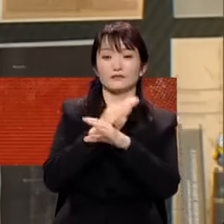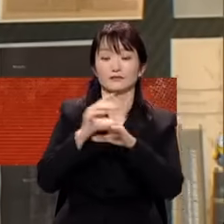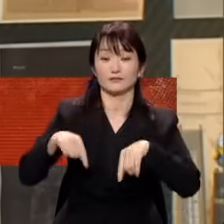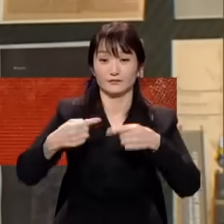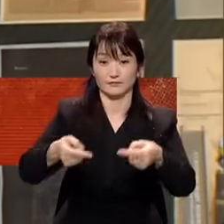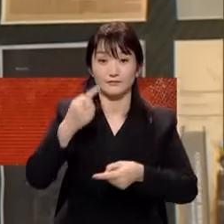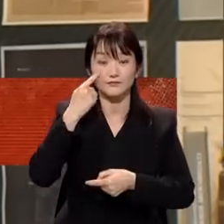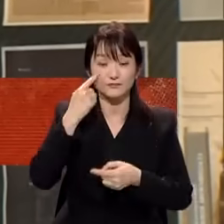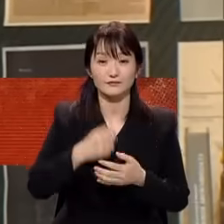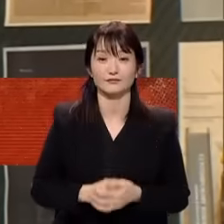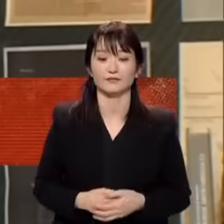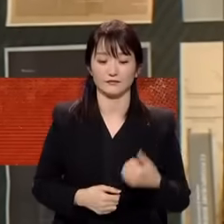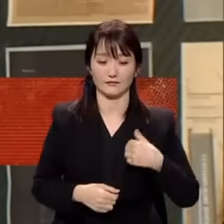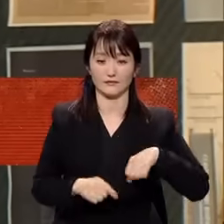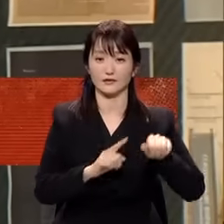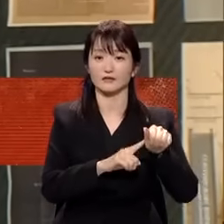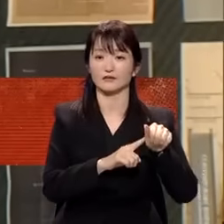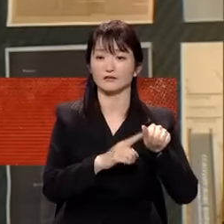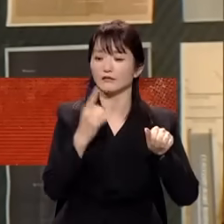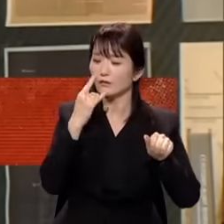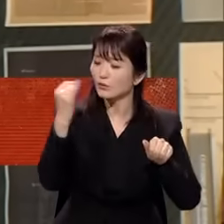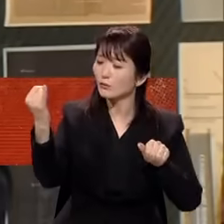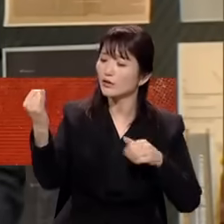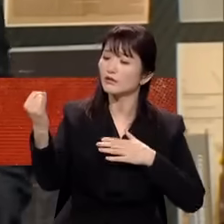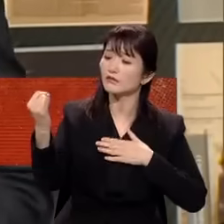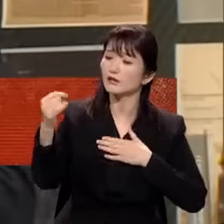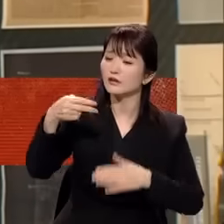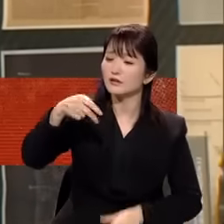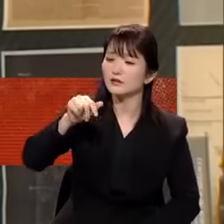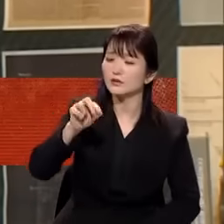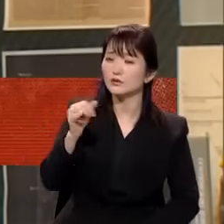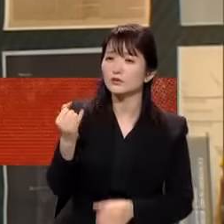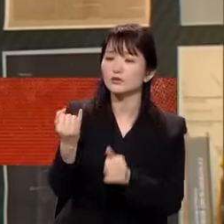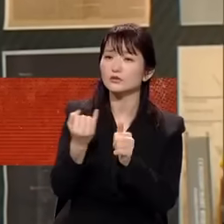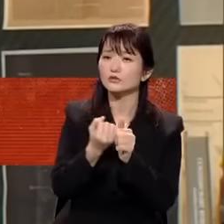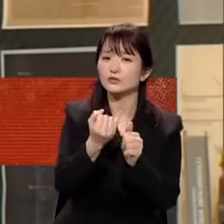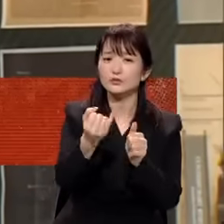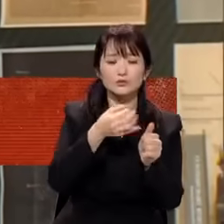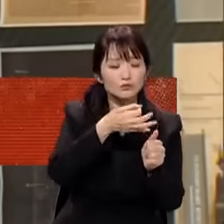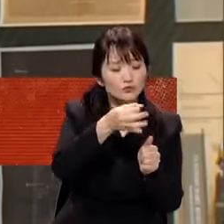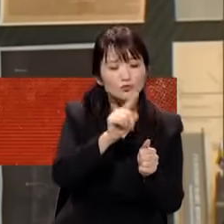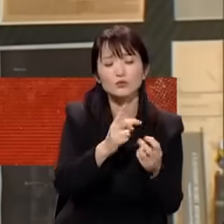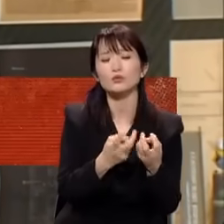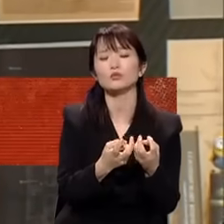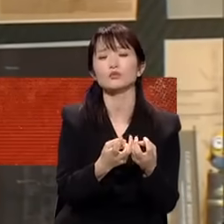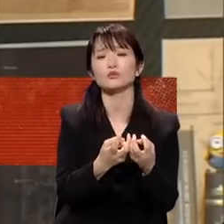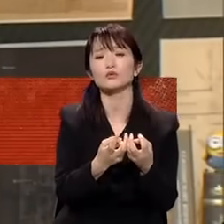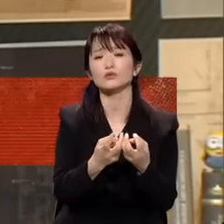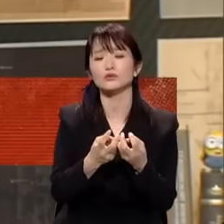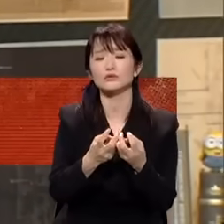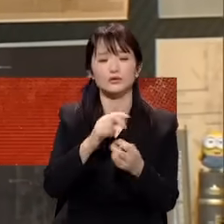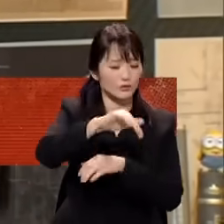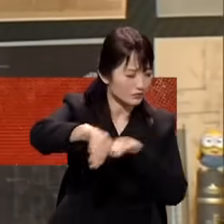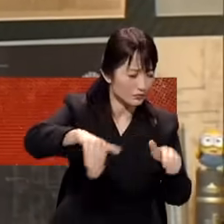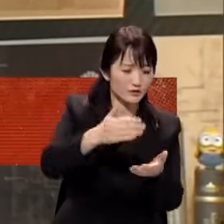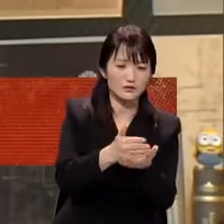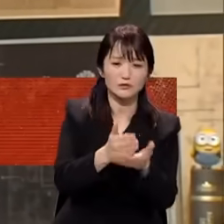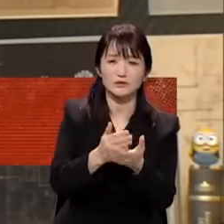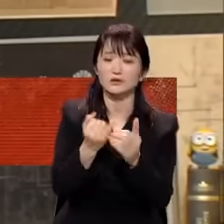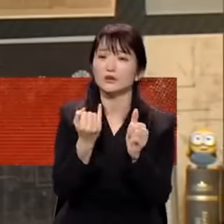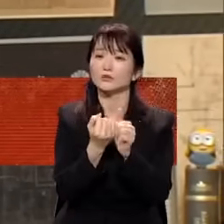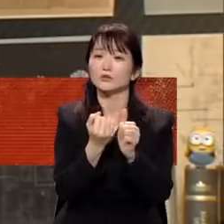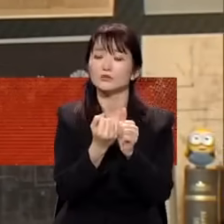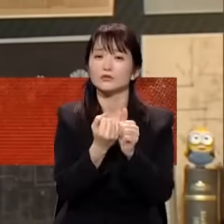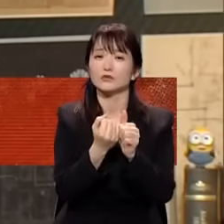먼저 아들입니다. 엄마, 나랑 선영이랑 호칭을 어떻게 하든 엄마가 뭔 참견이야. 부부간에 5살 차이가